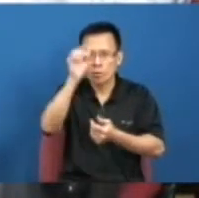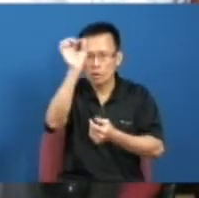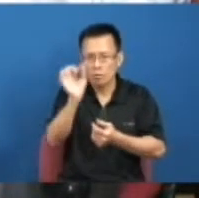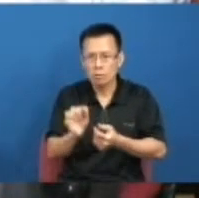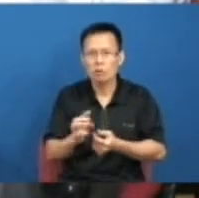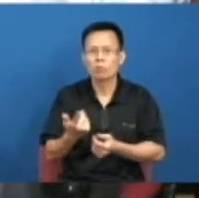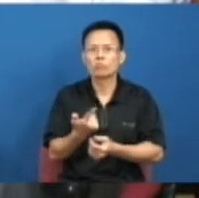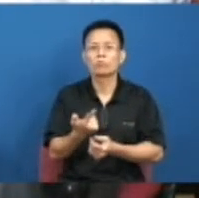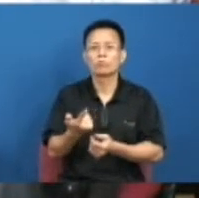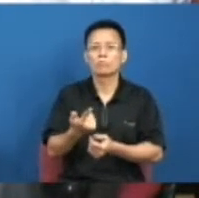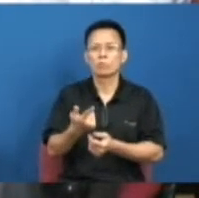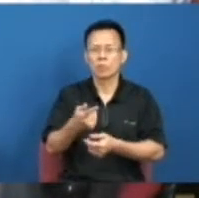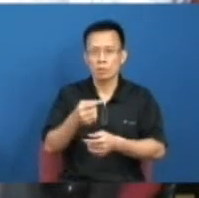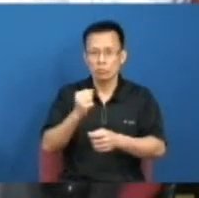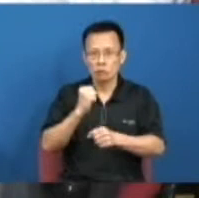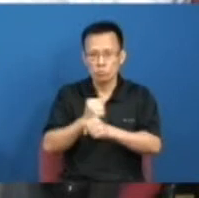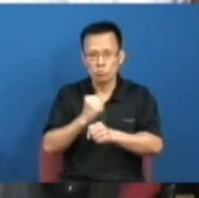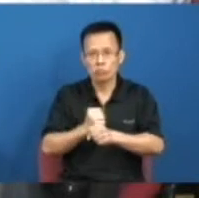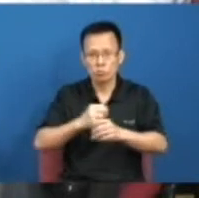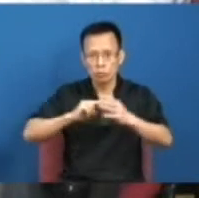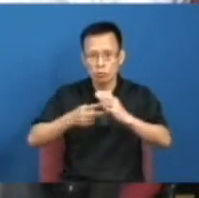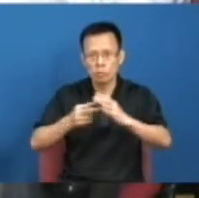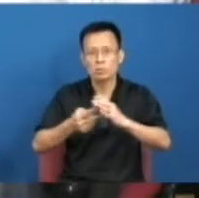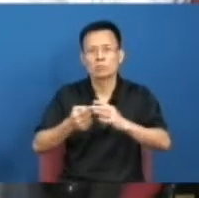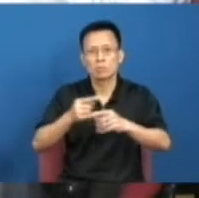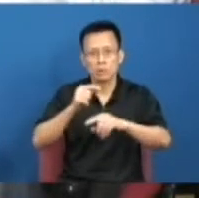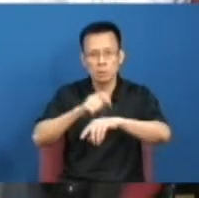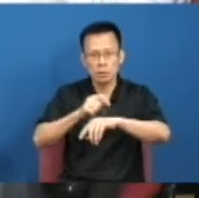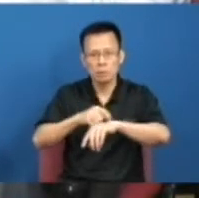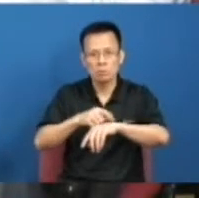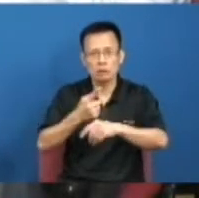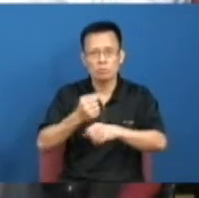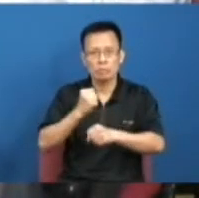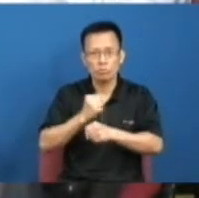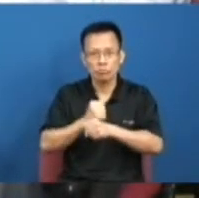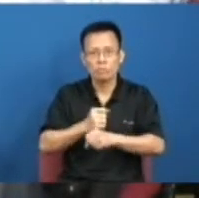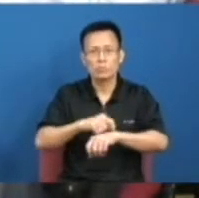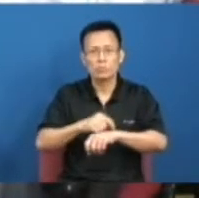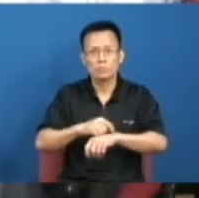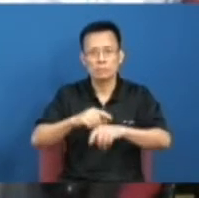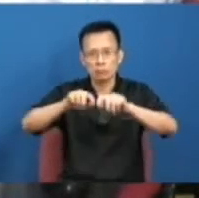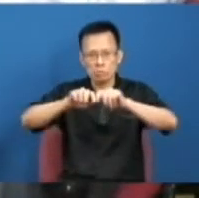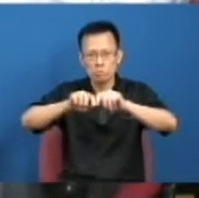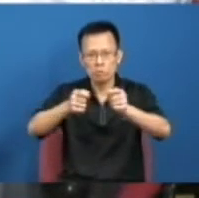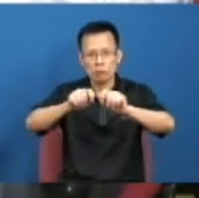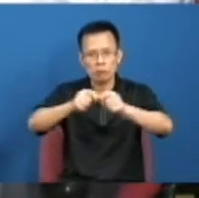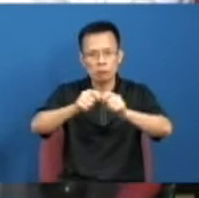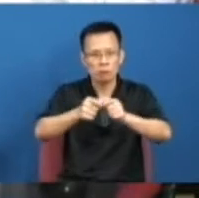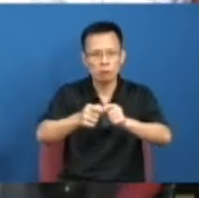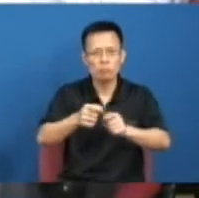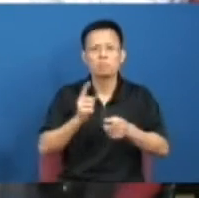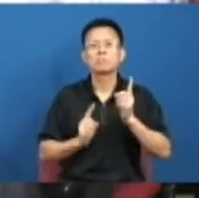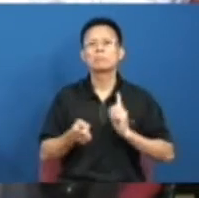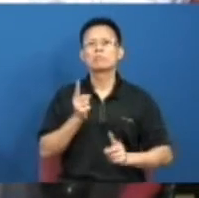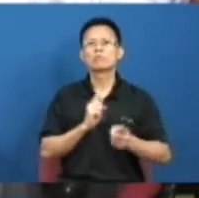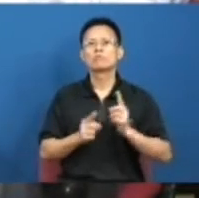做維修的時候，某些工程的人做了一些拆了啲嘢，咁善後咧，佢又冇補